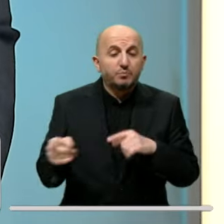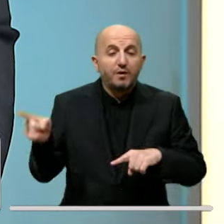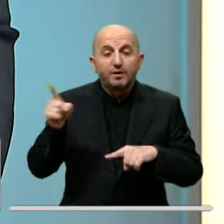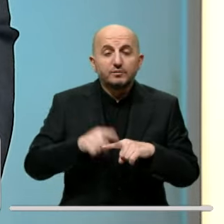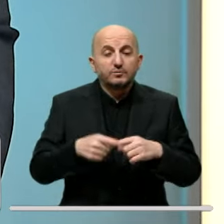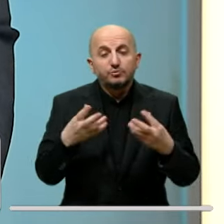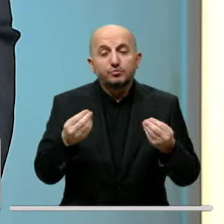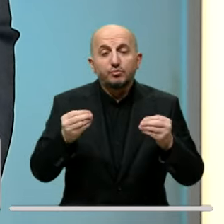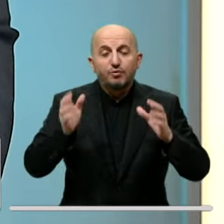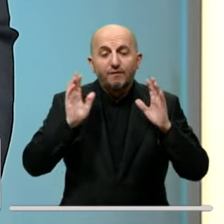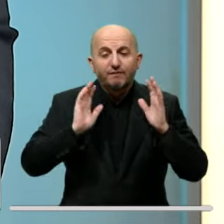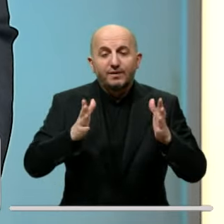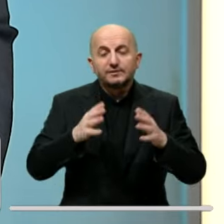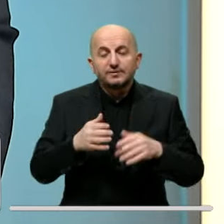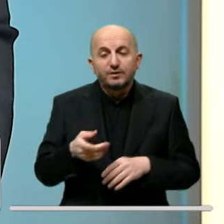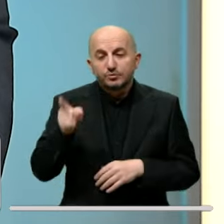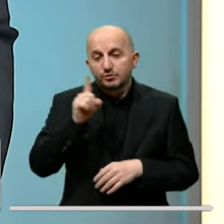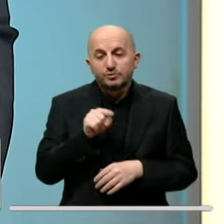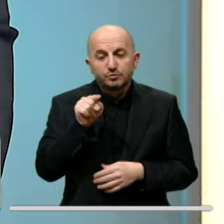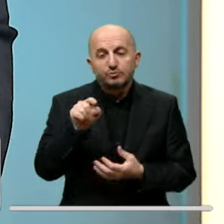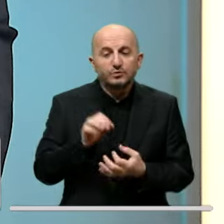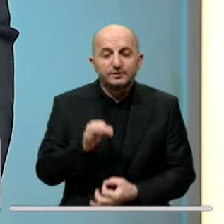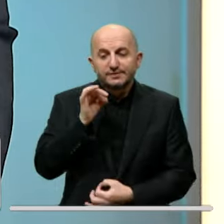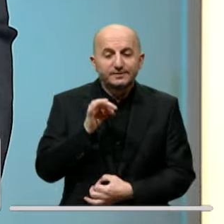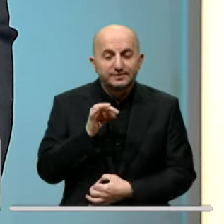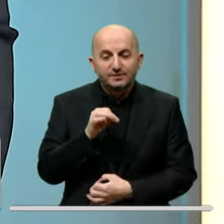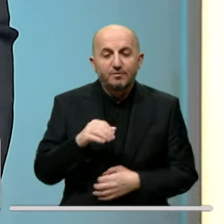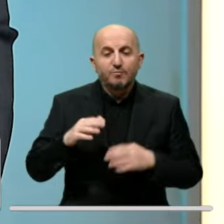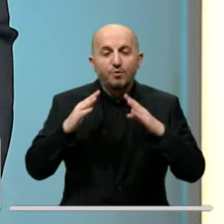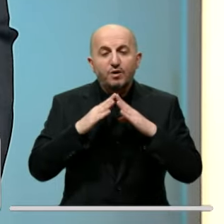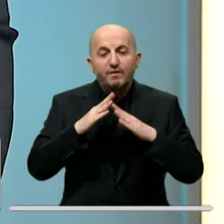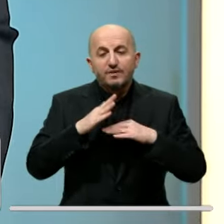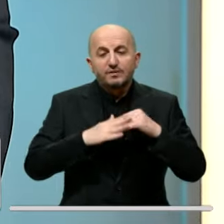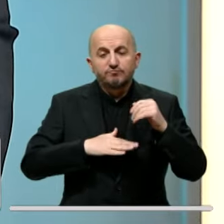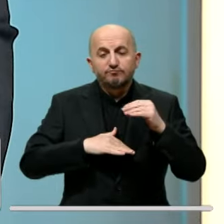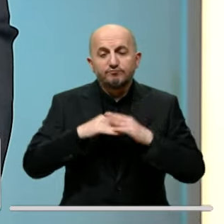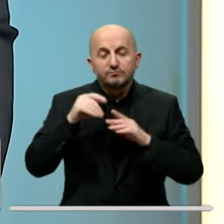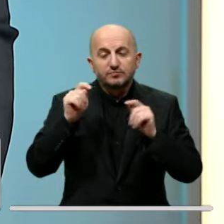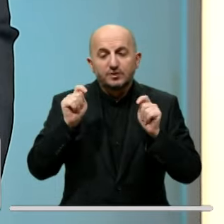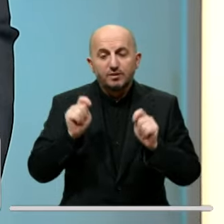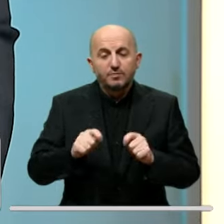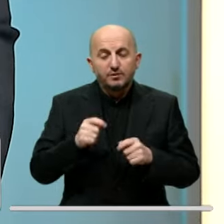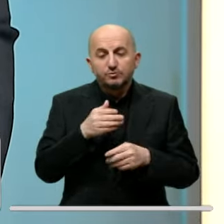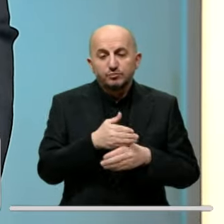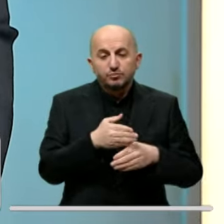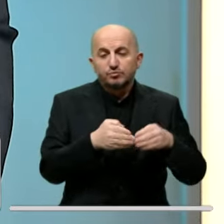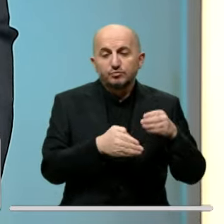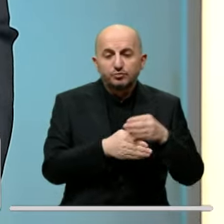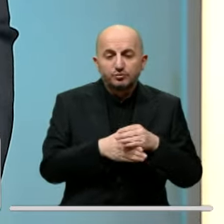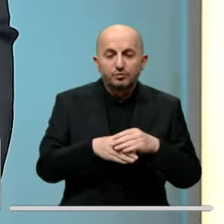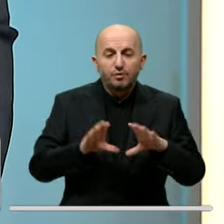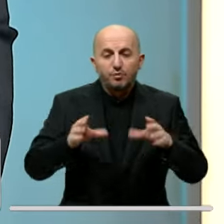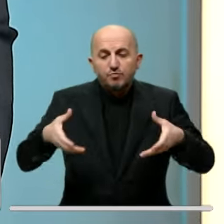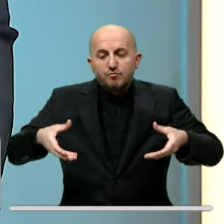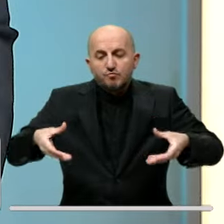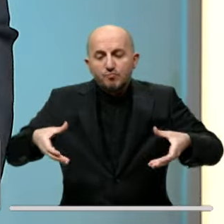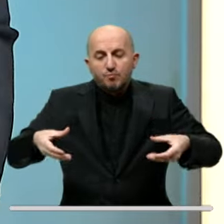çok çok fazla. Çünkü bu insan bu evi yaparken tuğlacısıdır,